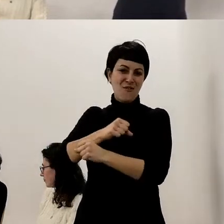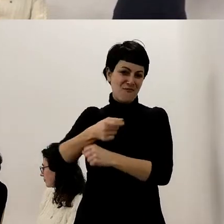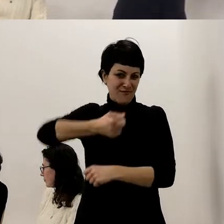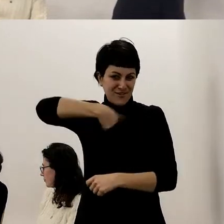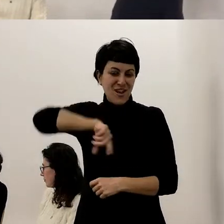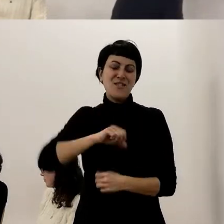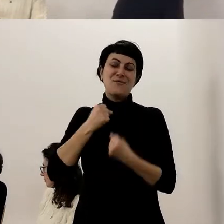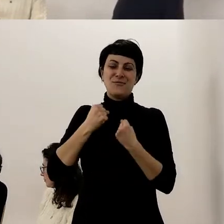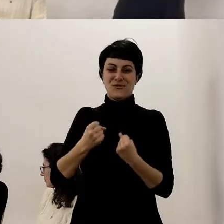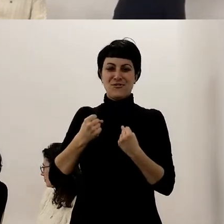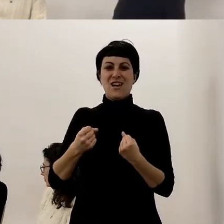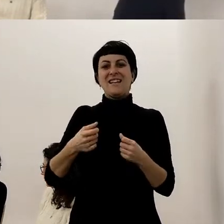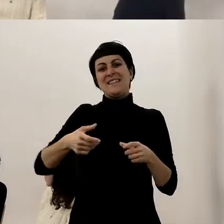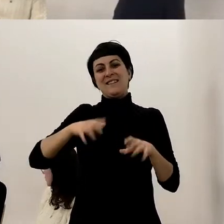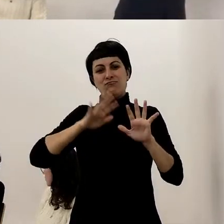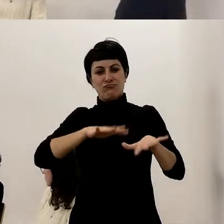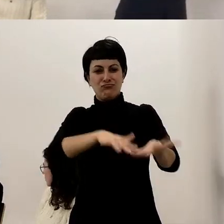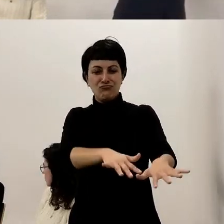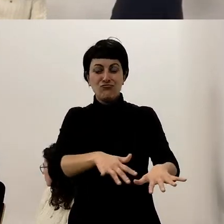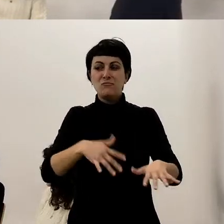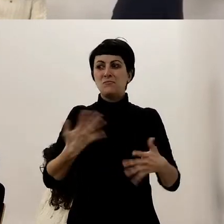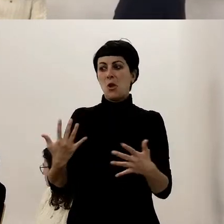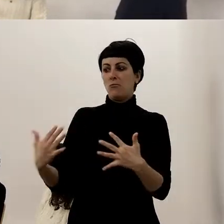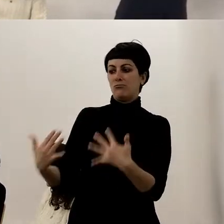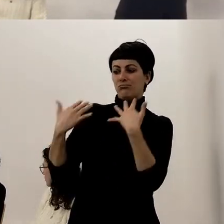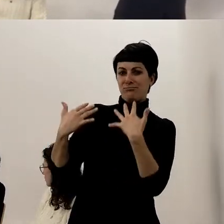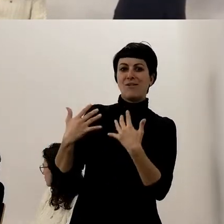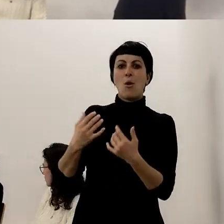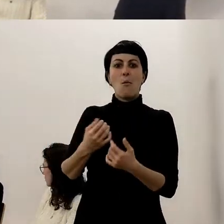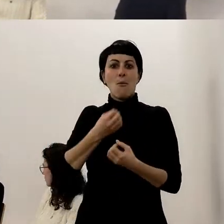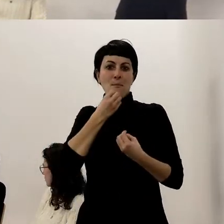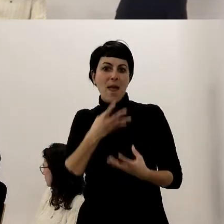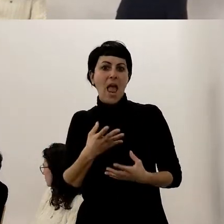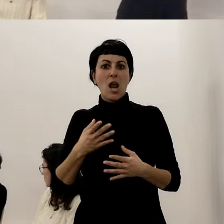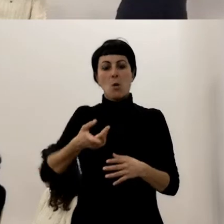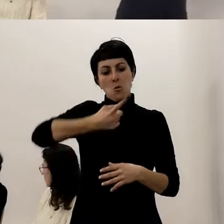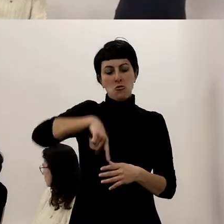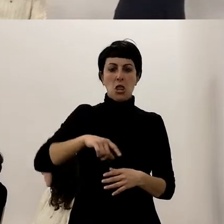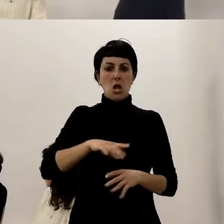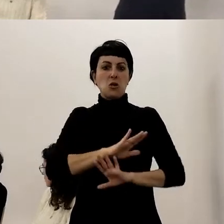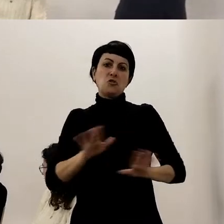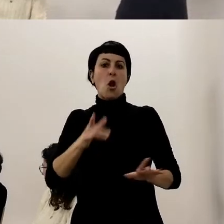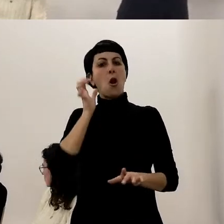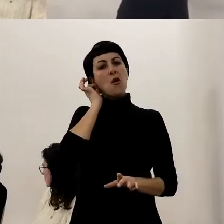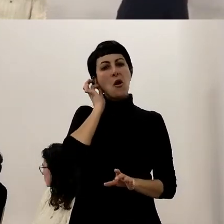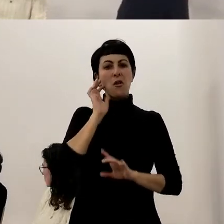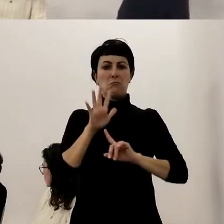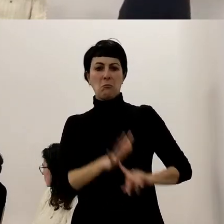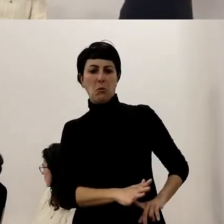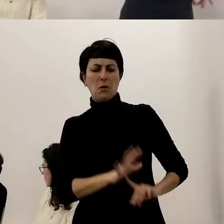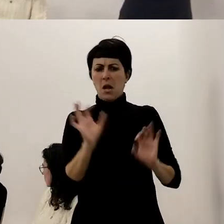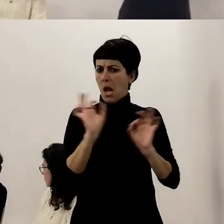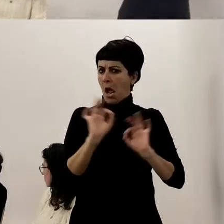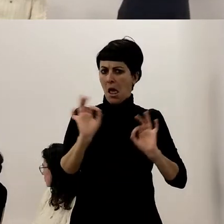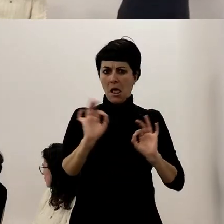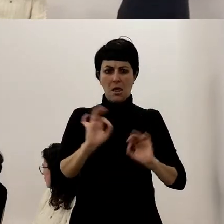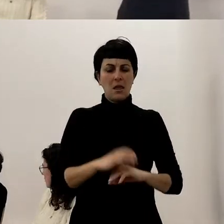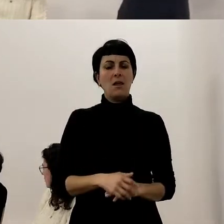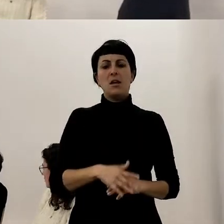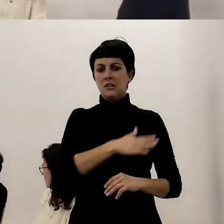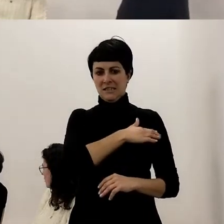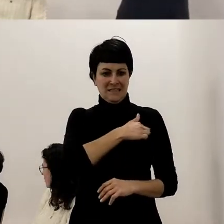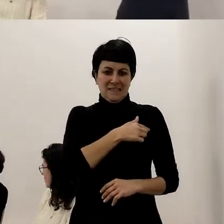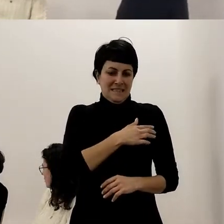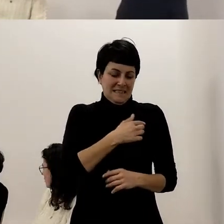doncs, en aquest sentit no et sents no, perquè aquí només noies o allà... Vull dir, no, en aquest